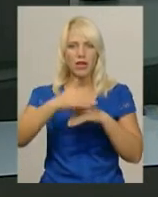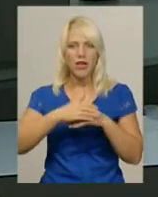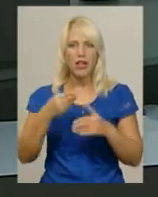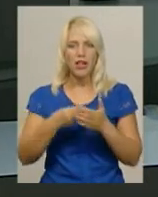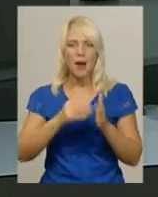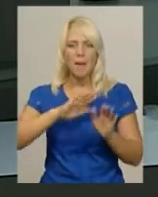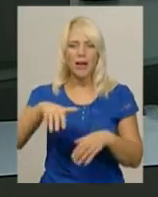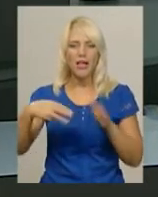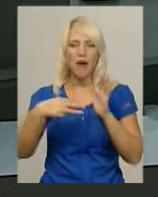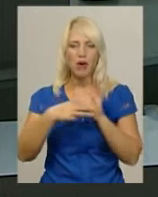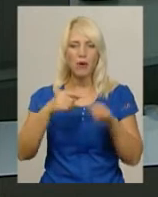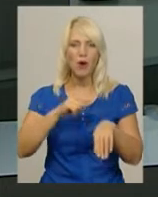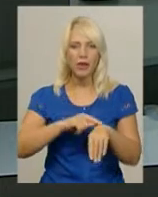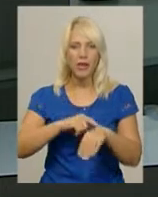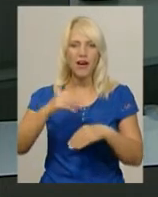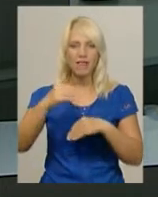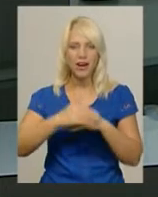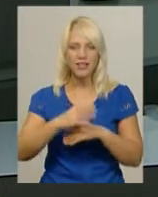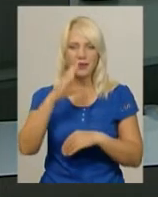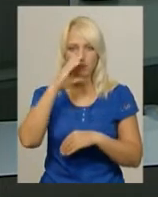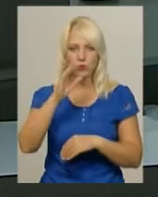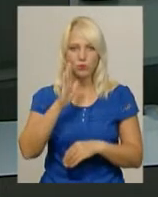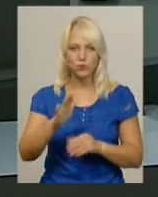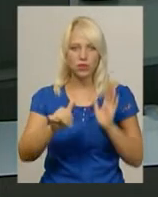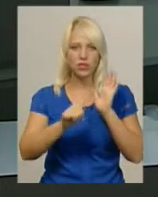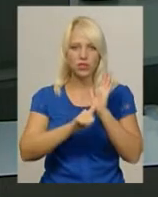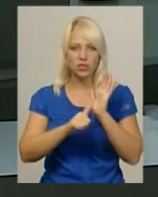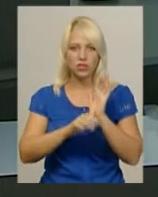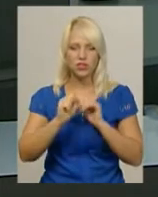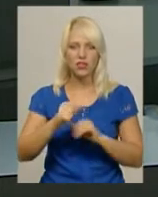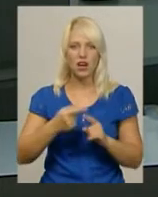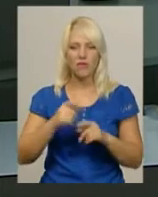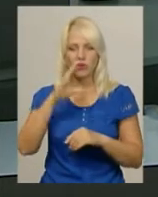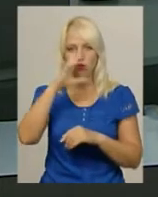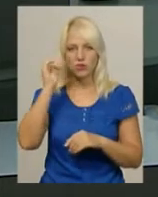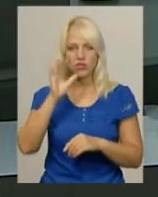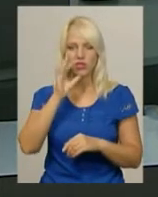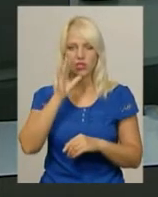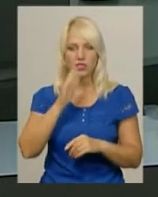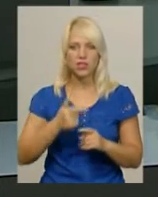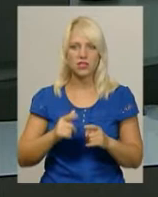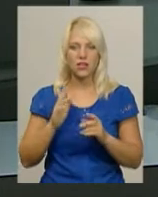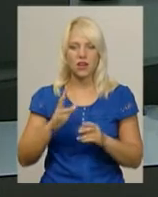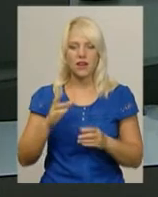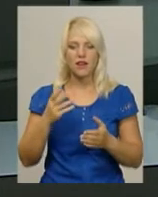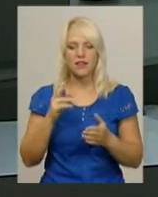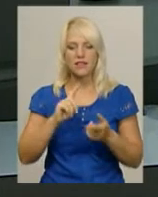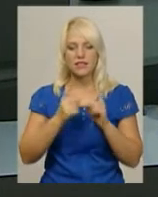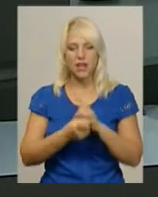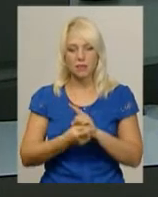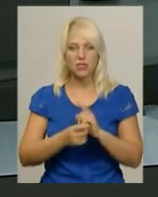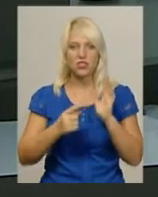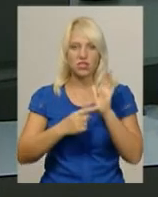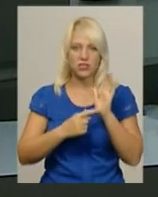Після 8-ї години вечора проїзд у маршрутках буде 6 гривень. У нічний час зросте вартість проїзду в тролейбусах. Замість 6 гривень